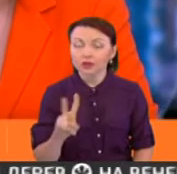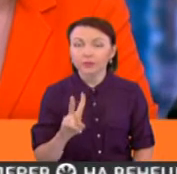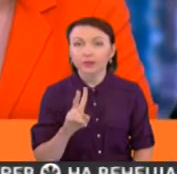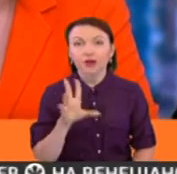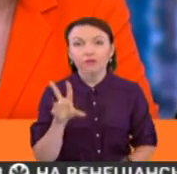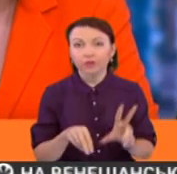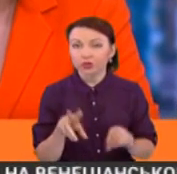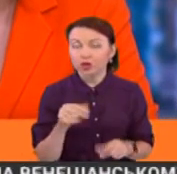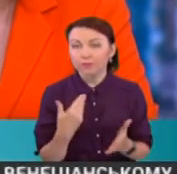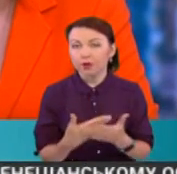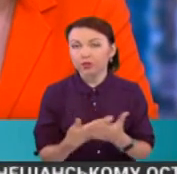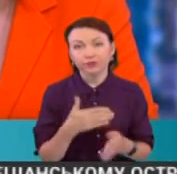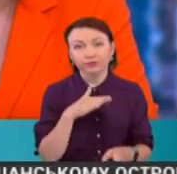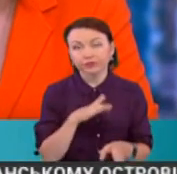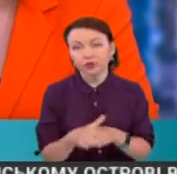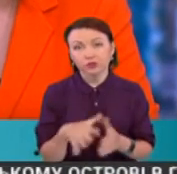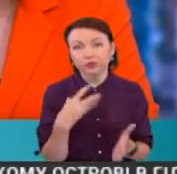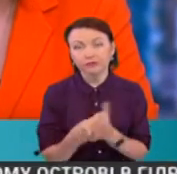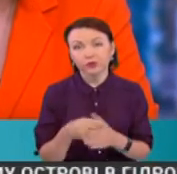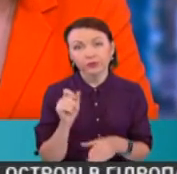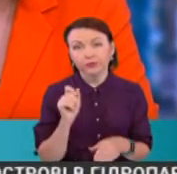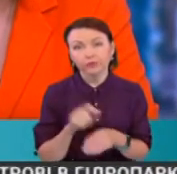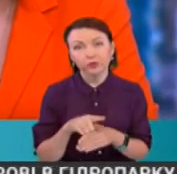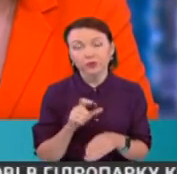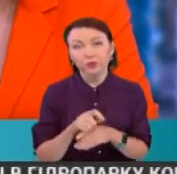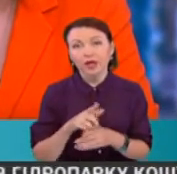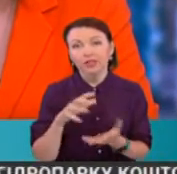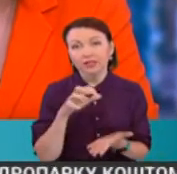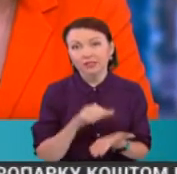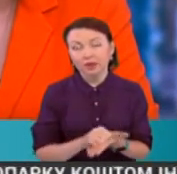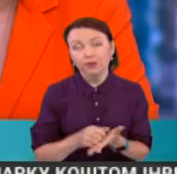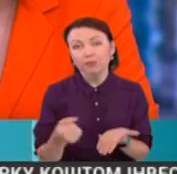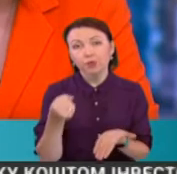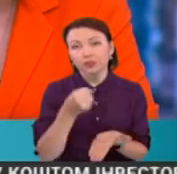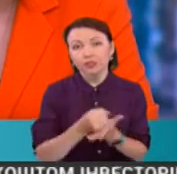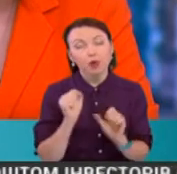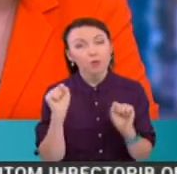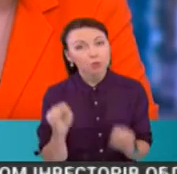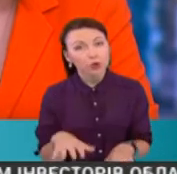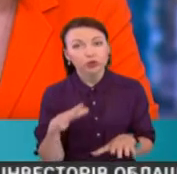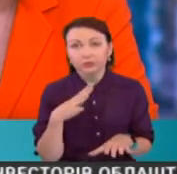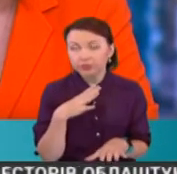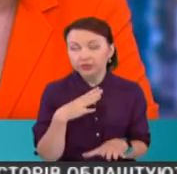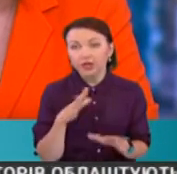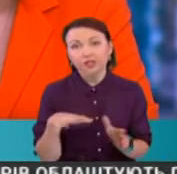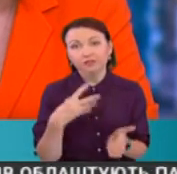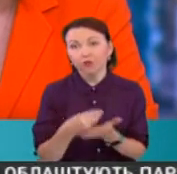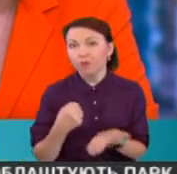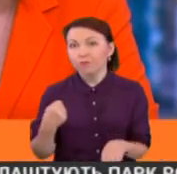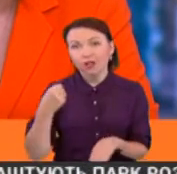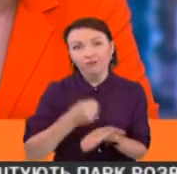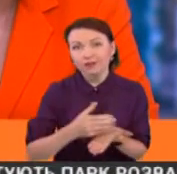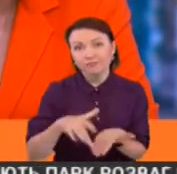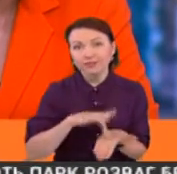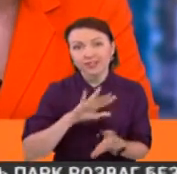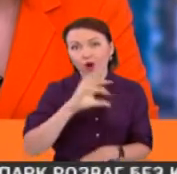вже майже виконав свою функцію на займаній посаді і не виключає можливості свого балотування на посаду міського